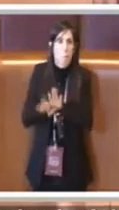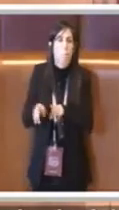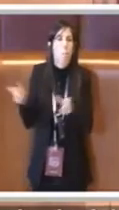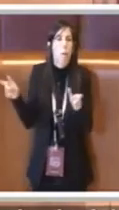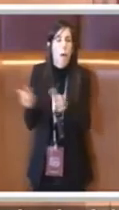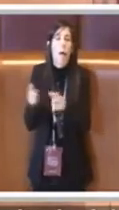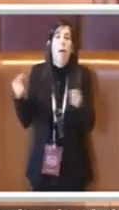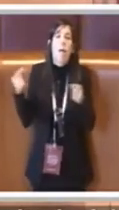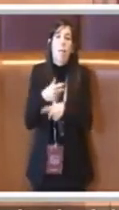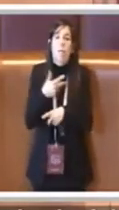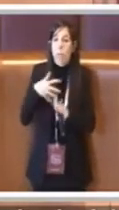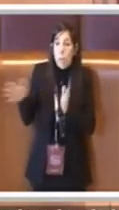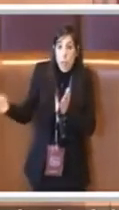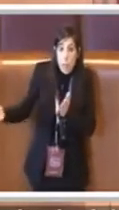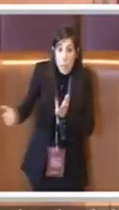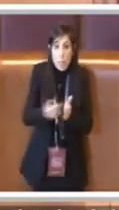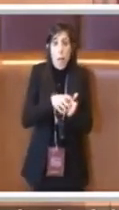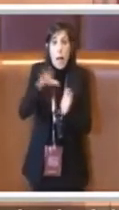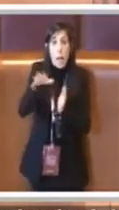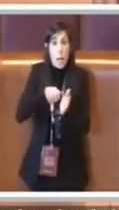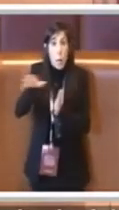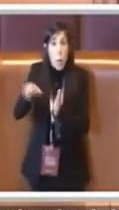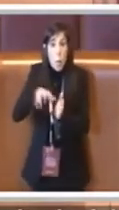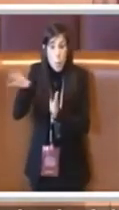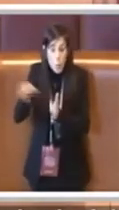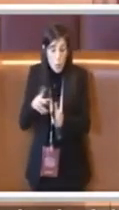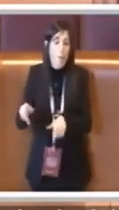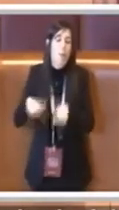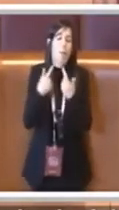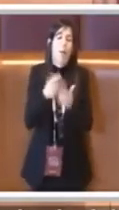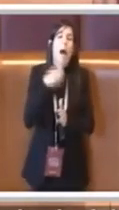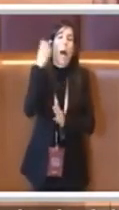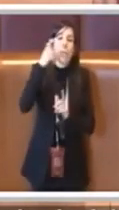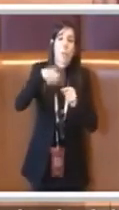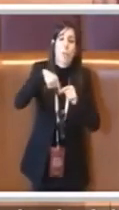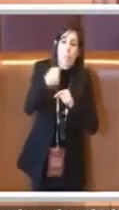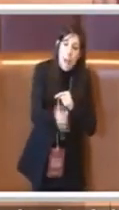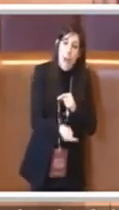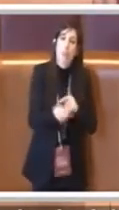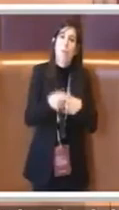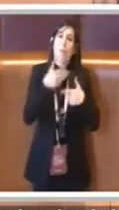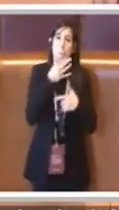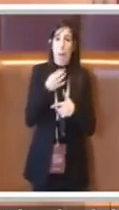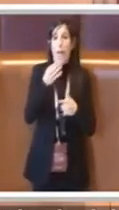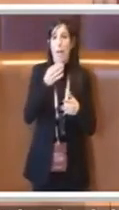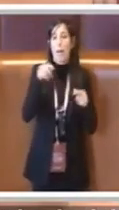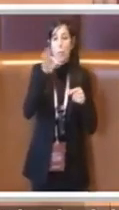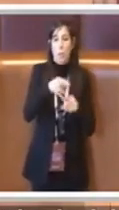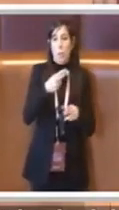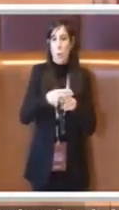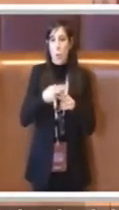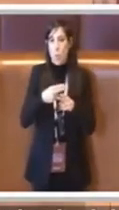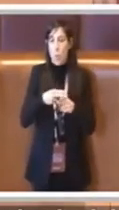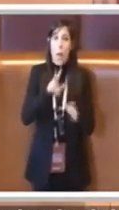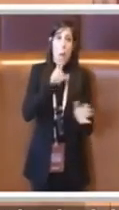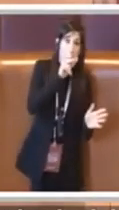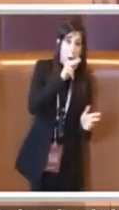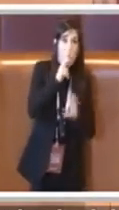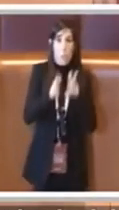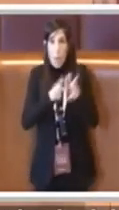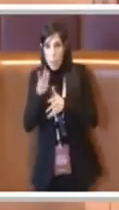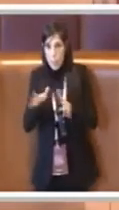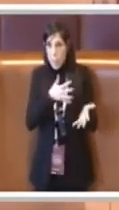abbiamo avviato il recupero di questi mezzi, che riprenderanno a circolare per le nostre strade al più tardi tra marzo ed aprile.